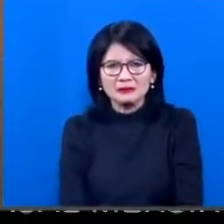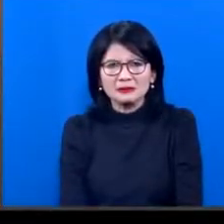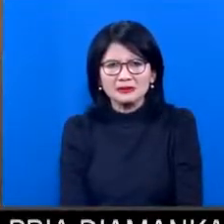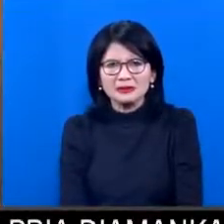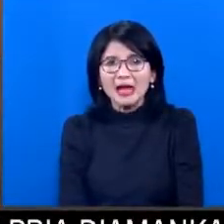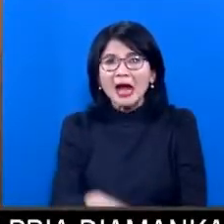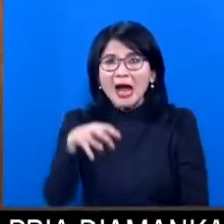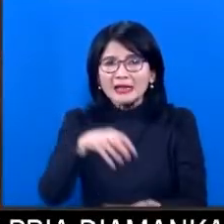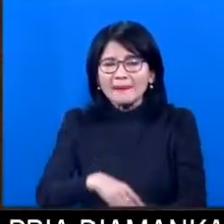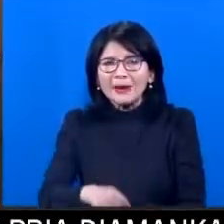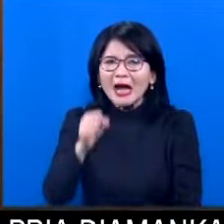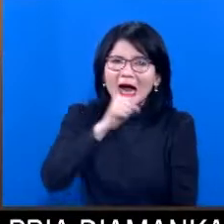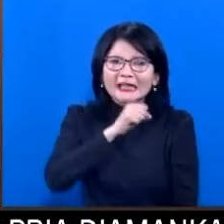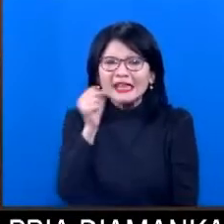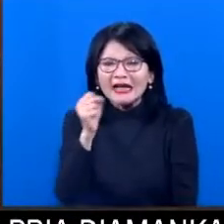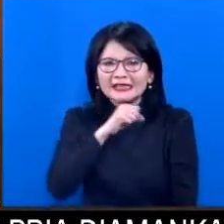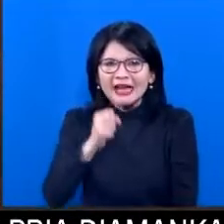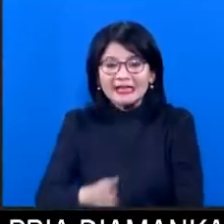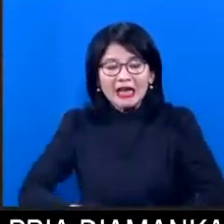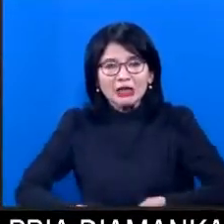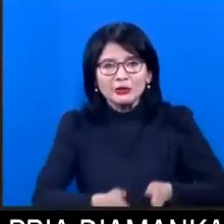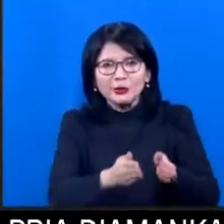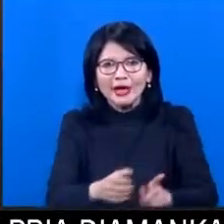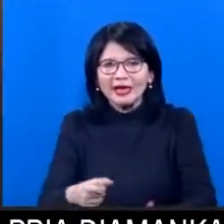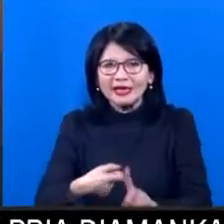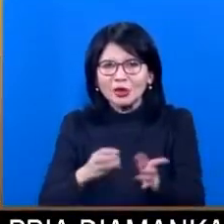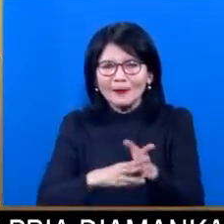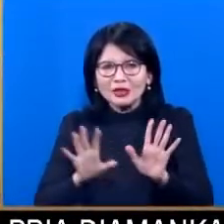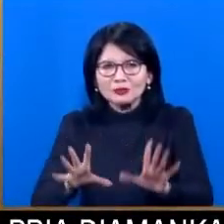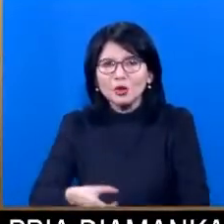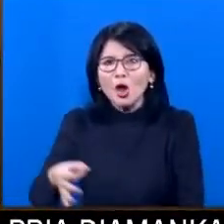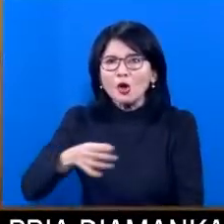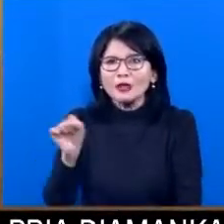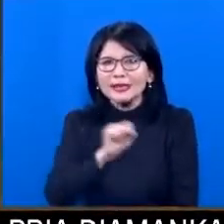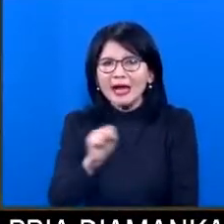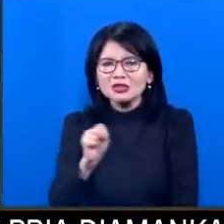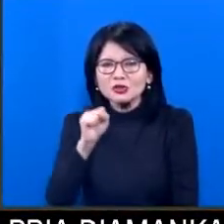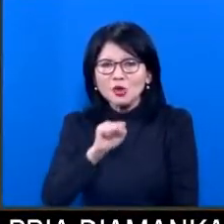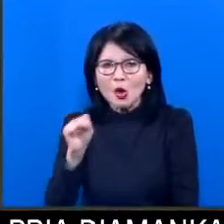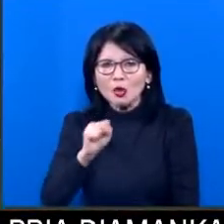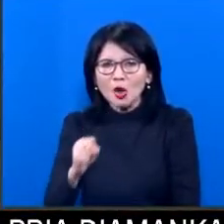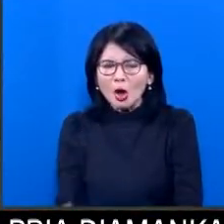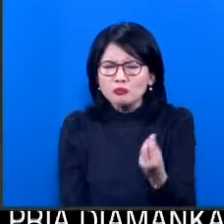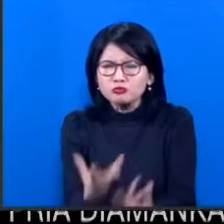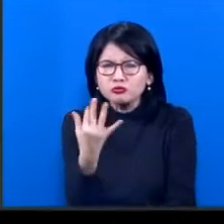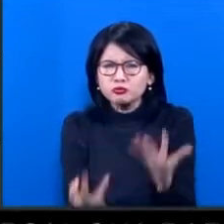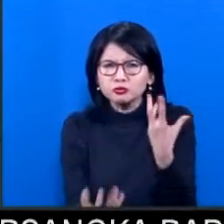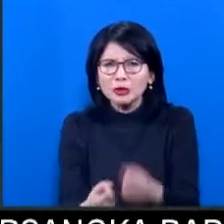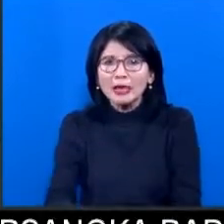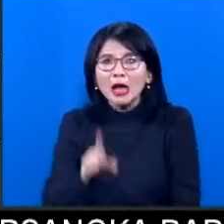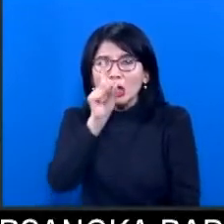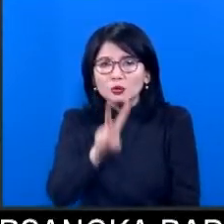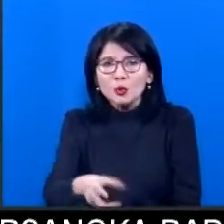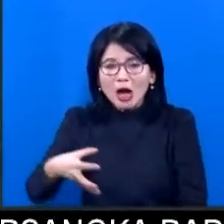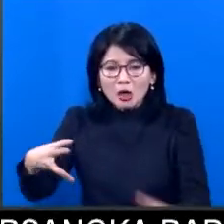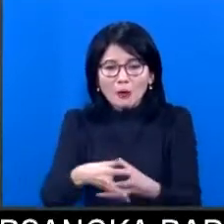Diskotik dan karaoke Double O di Jalan Sungai Maruni, kilometer 10, Kota Sorong, Selasa dini hari terbakar akibat bentrok dua kelompok